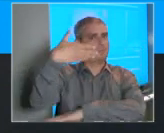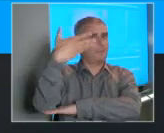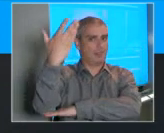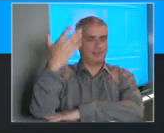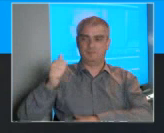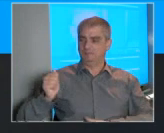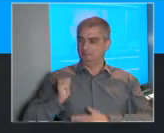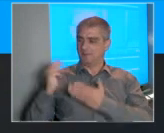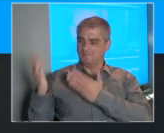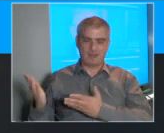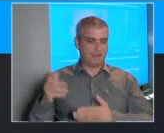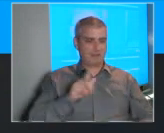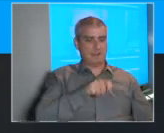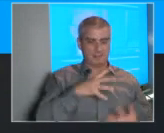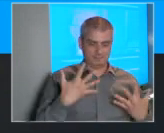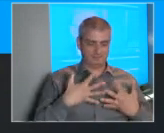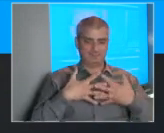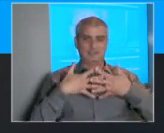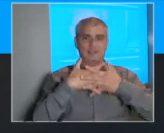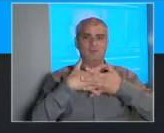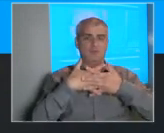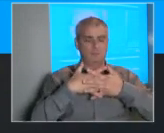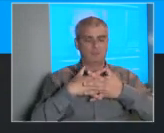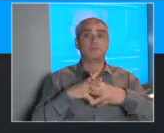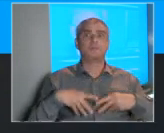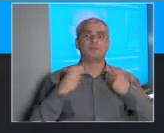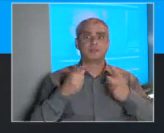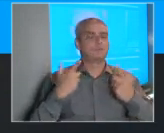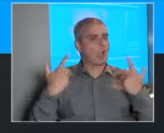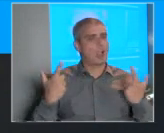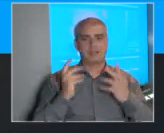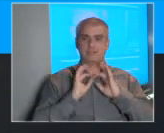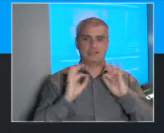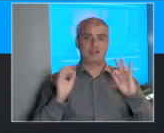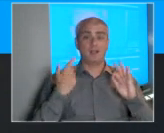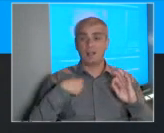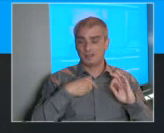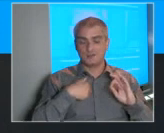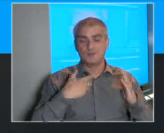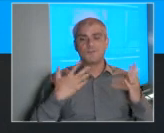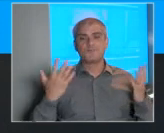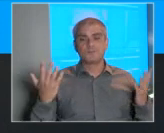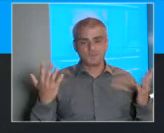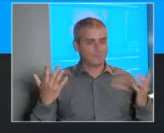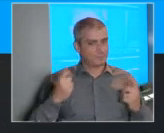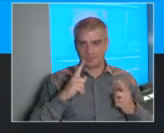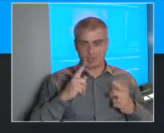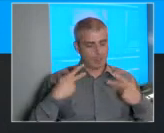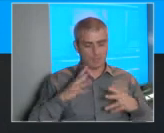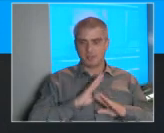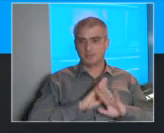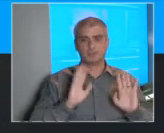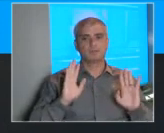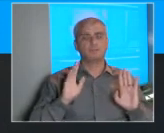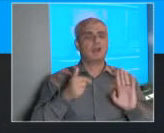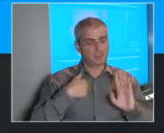גלי צהל, כנסת, החיבור הזה הולך לתת פה חגיגה, אנחנו, איך אומרים, ללא מורה, ללא מסו